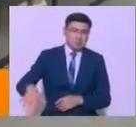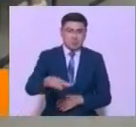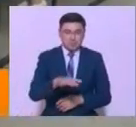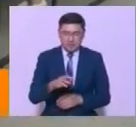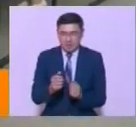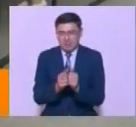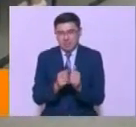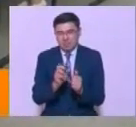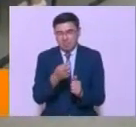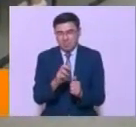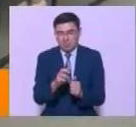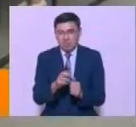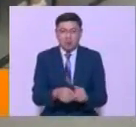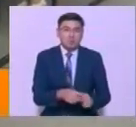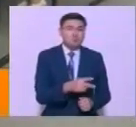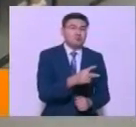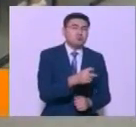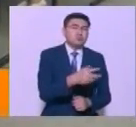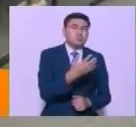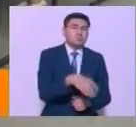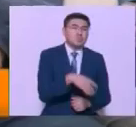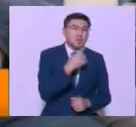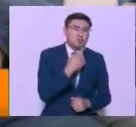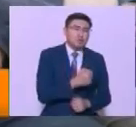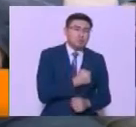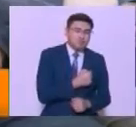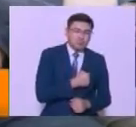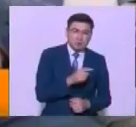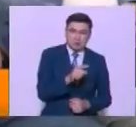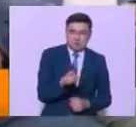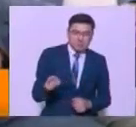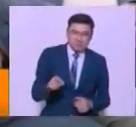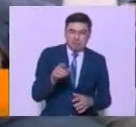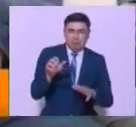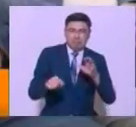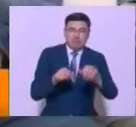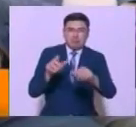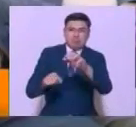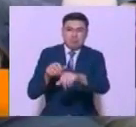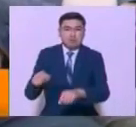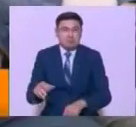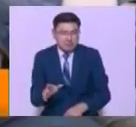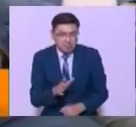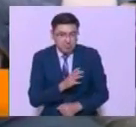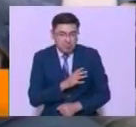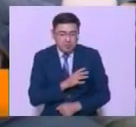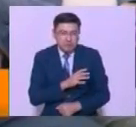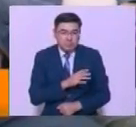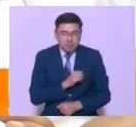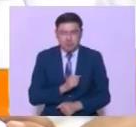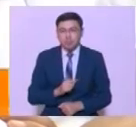станции напало около 250 воинов зах до Нелю несмотря на его численное